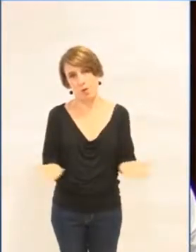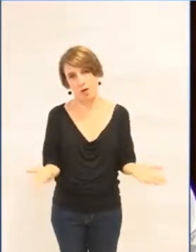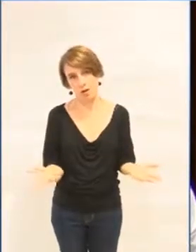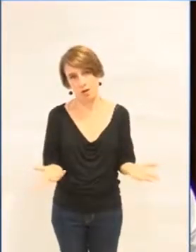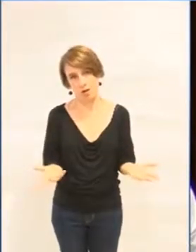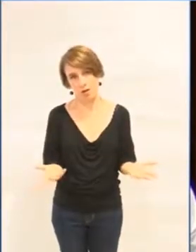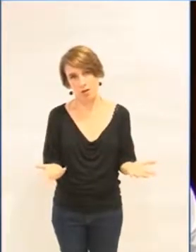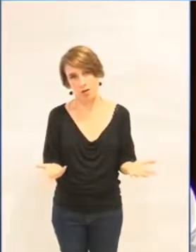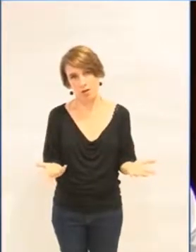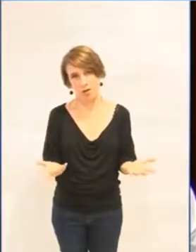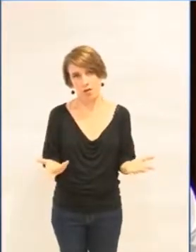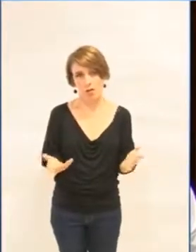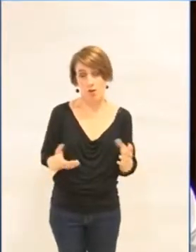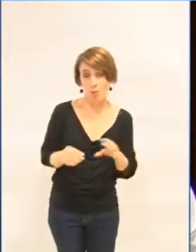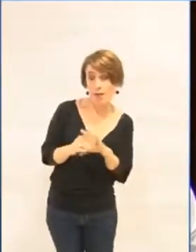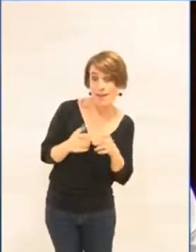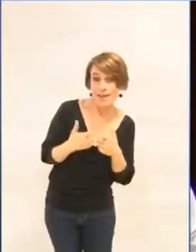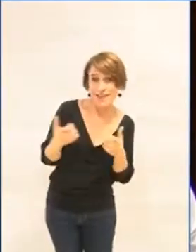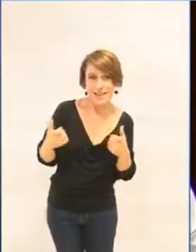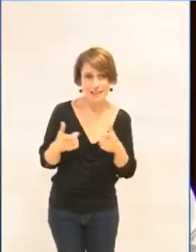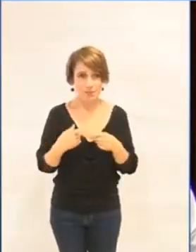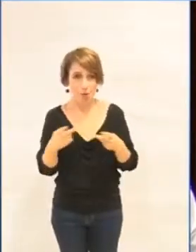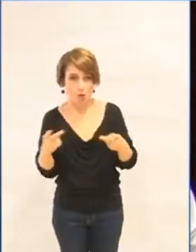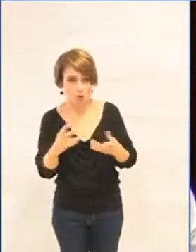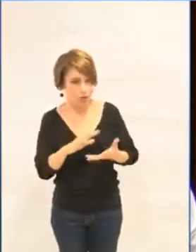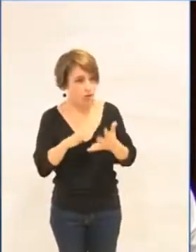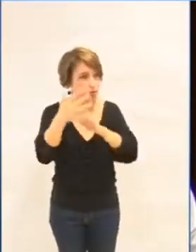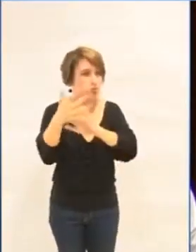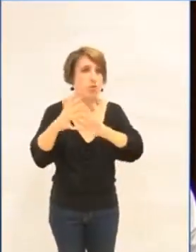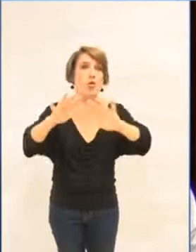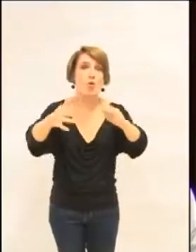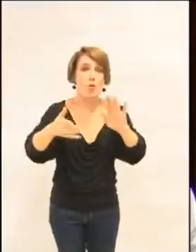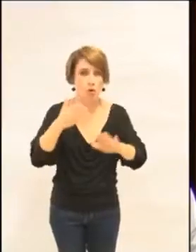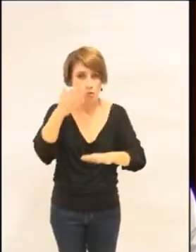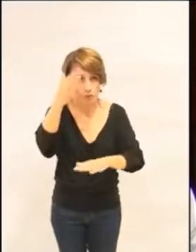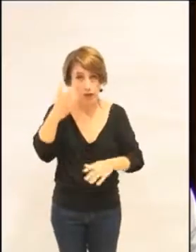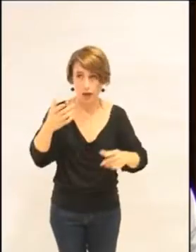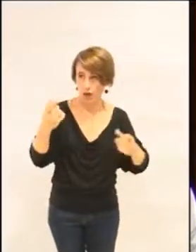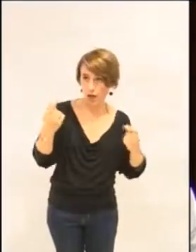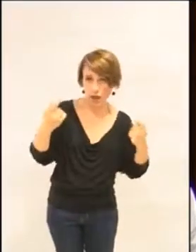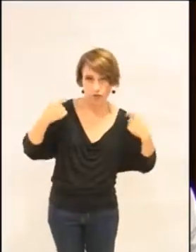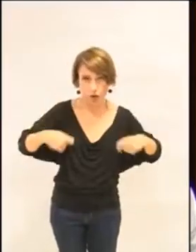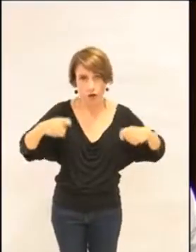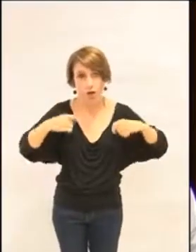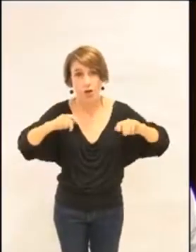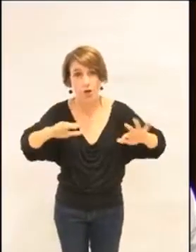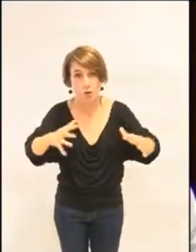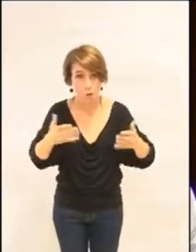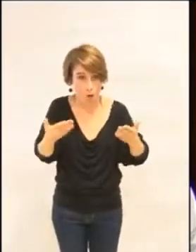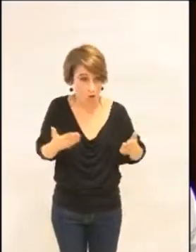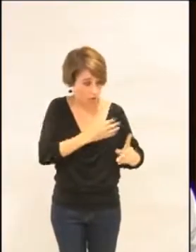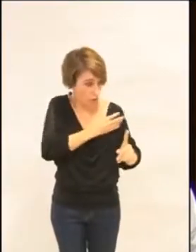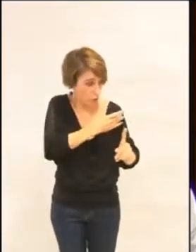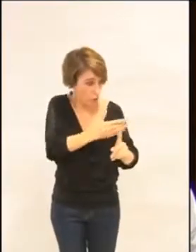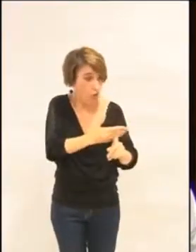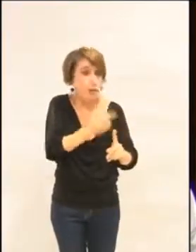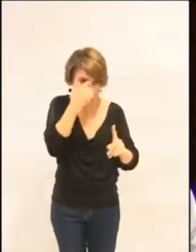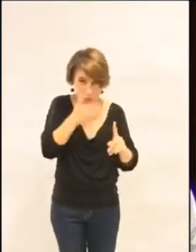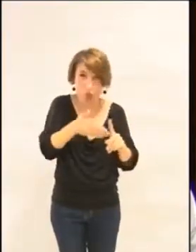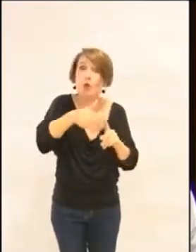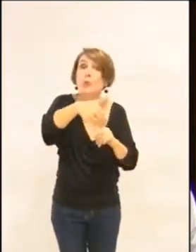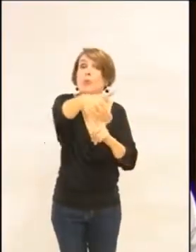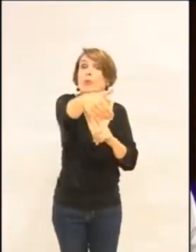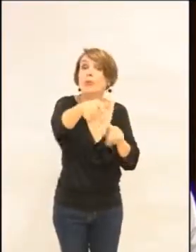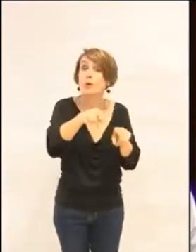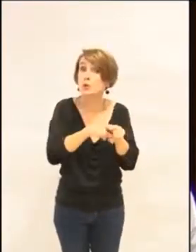de nos équipements publics, de la charge financière qui en résulte, non seulement à ce jour, mais aussi pour les prochaines